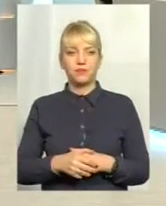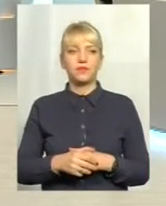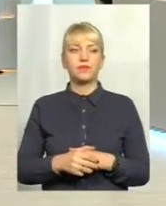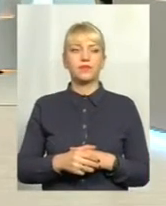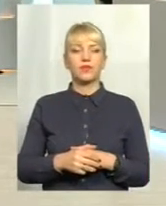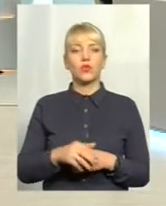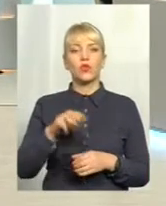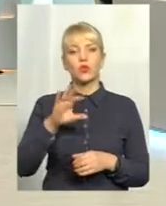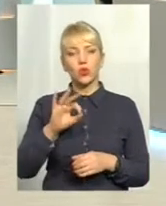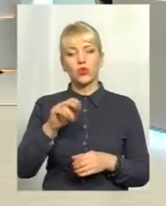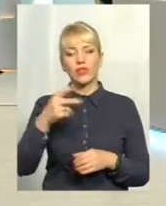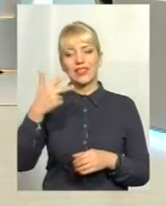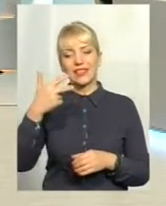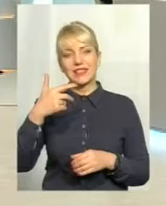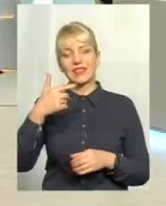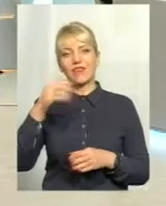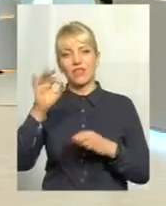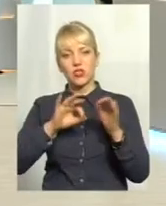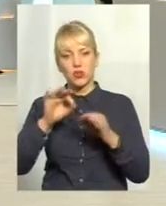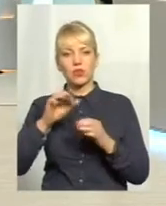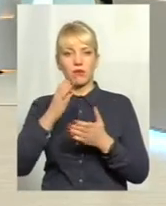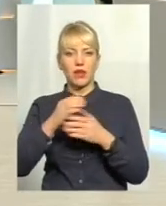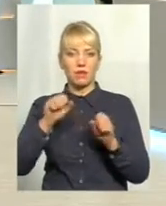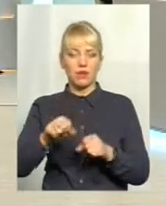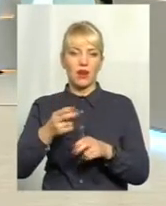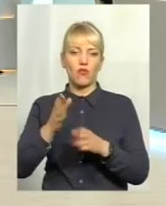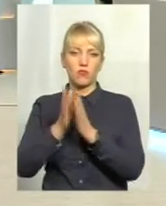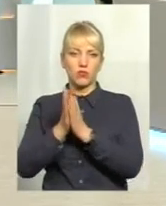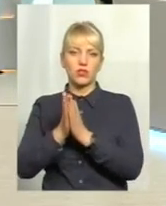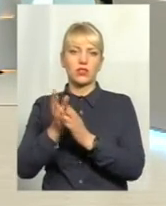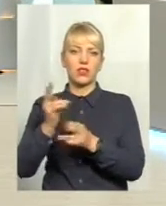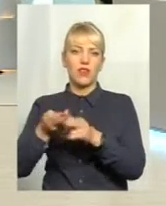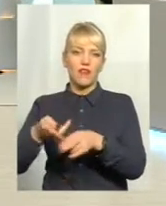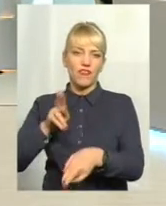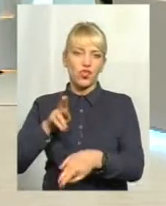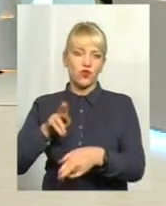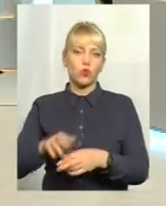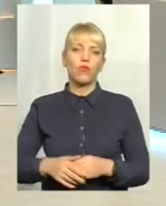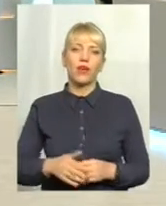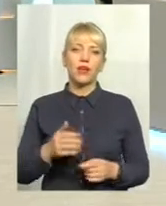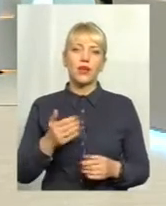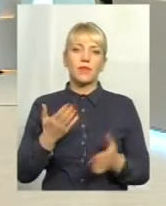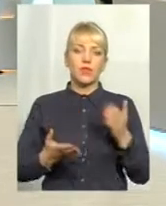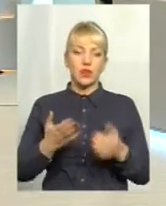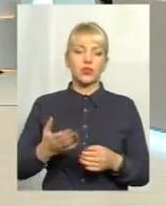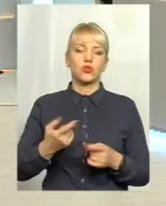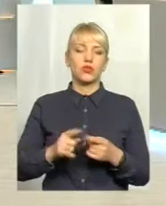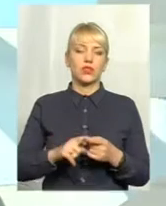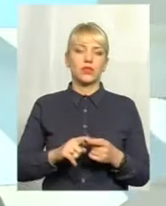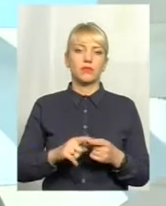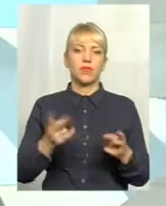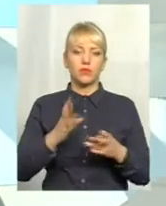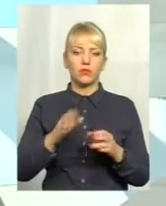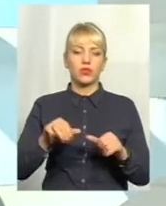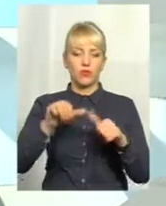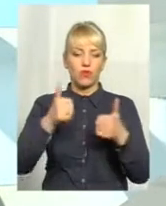зарплати 100%, тобто тих 30% має право звернутися. Да, якщо їй належним чином треба буде